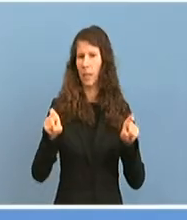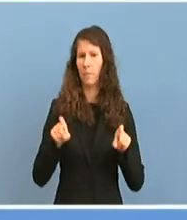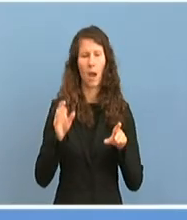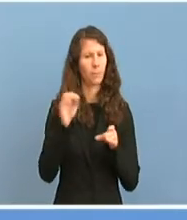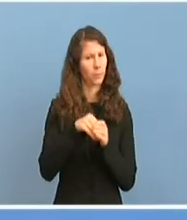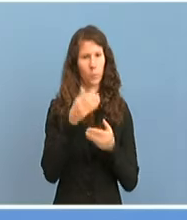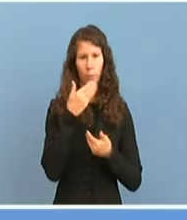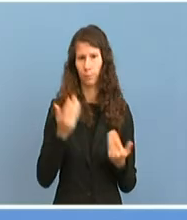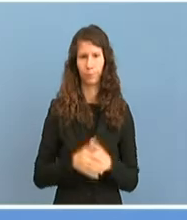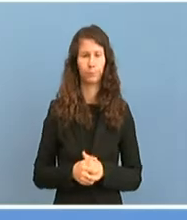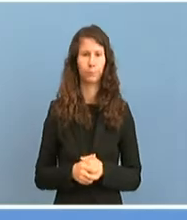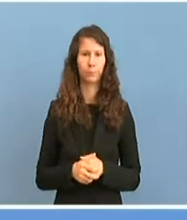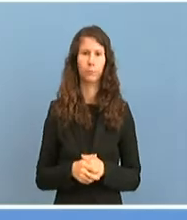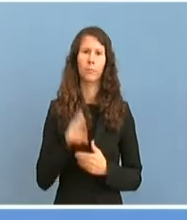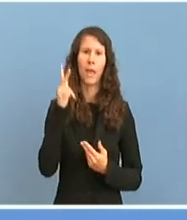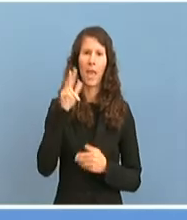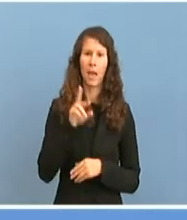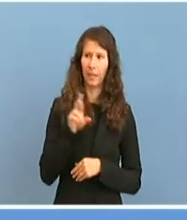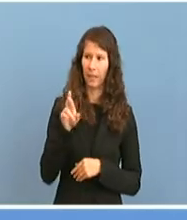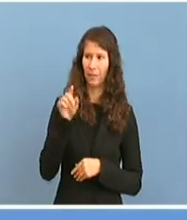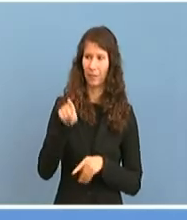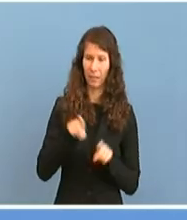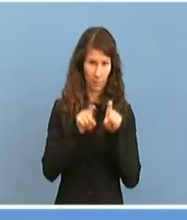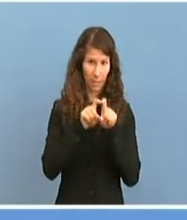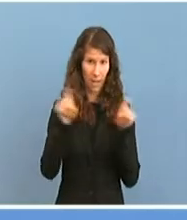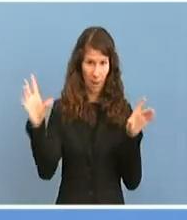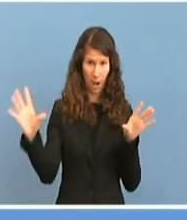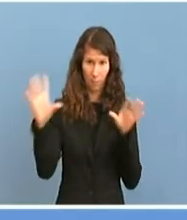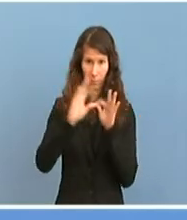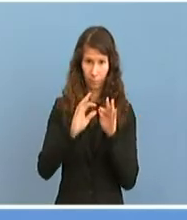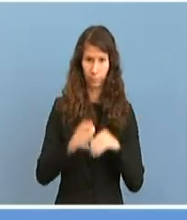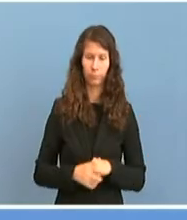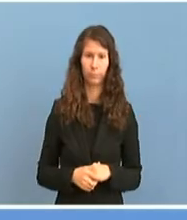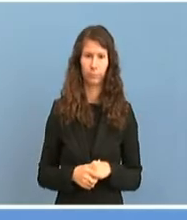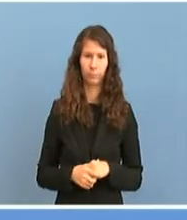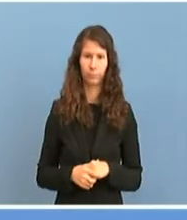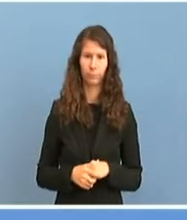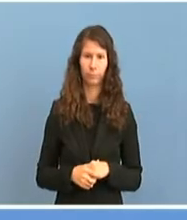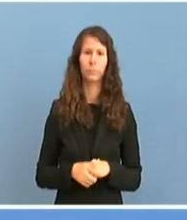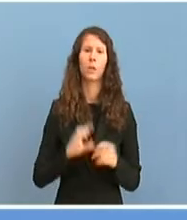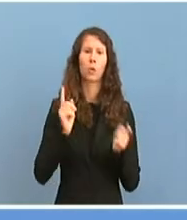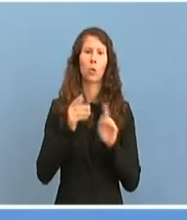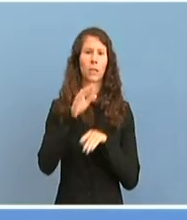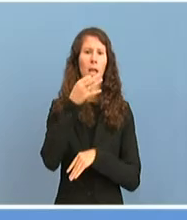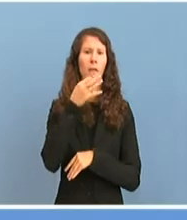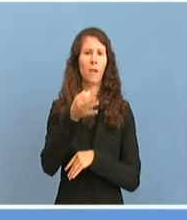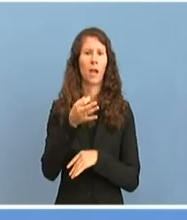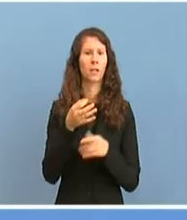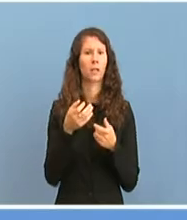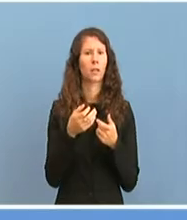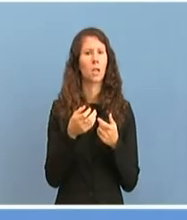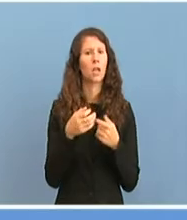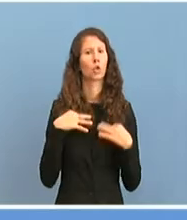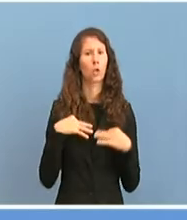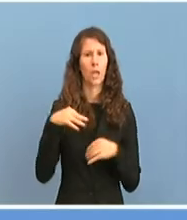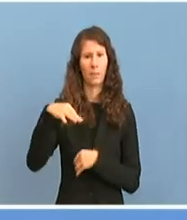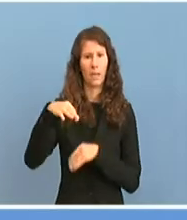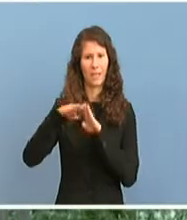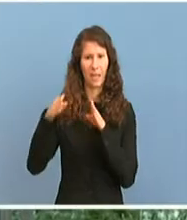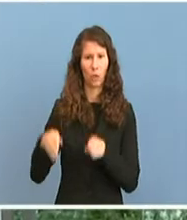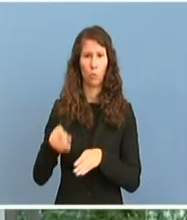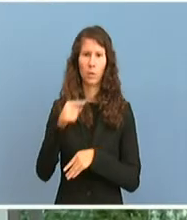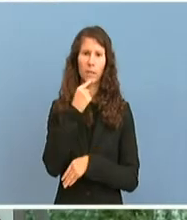Gut, dann Herr Rinke noch zu diesem Themenkomplex. Ja, eine kurze Nachfrage ans Gesundheitsministerium, eben zu Ihrer Äußerung zu